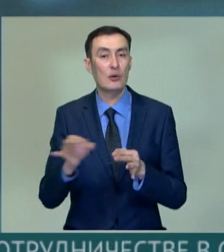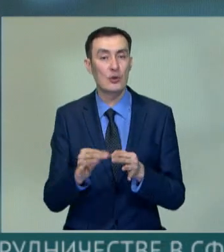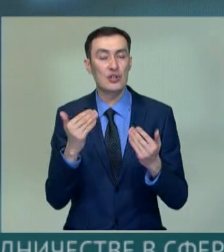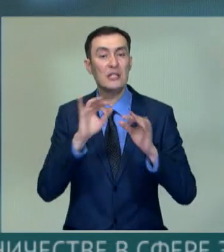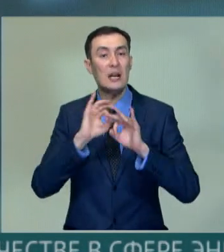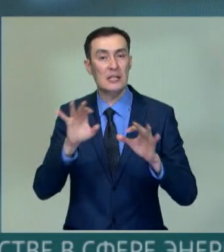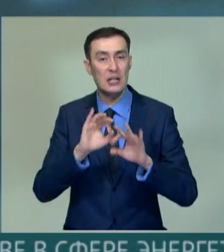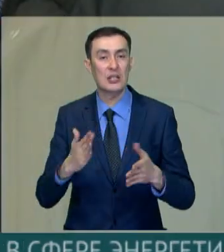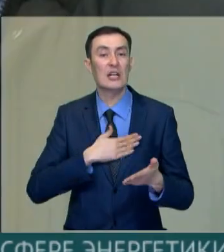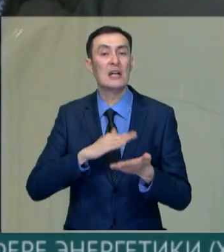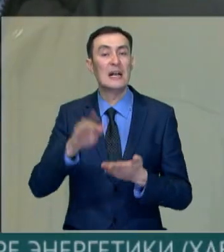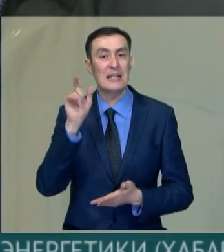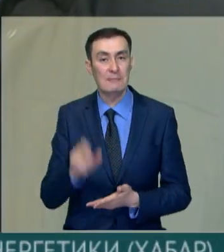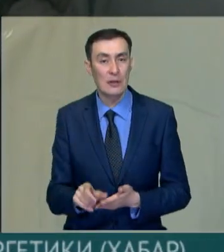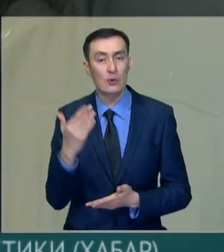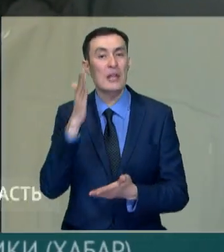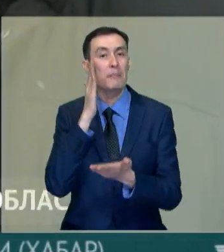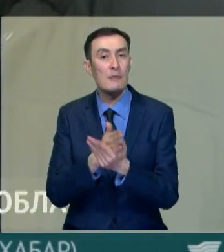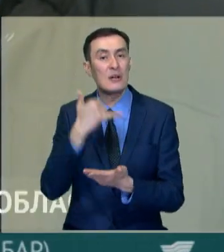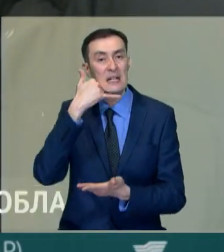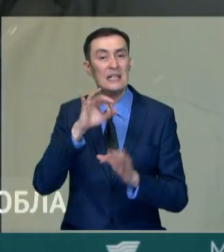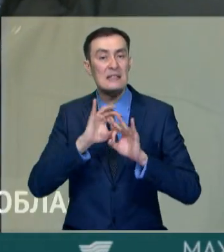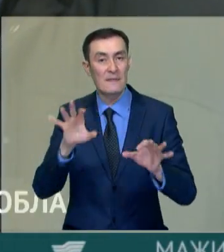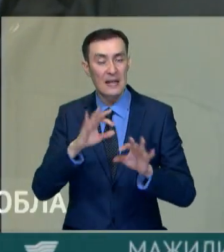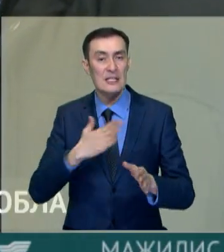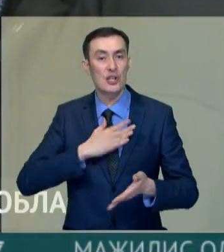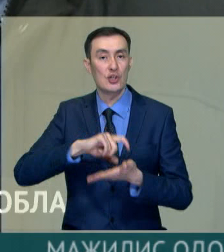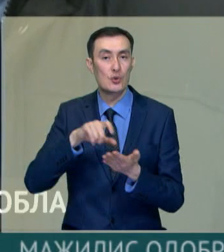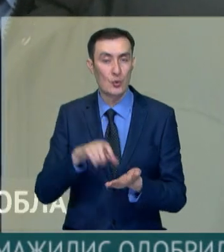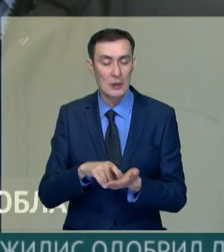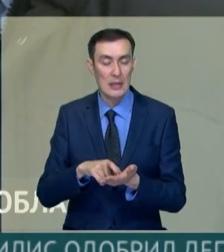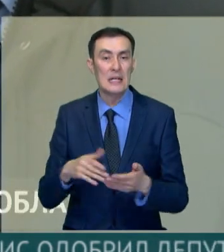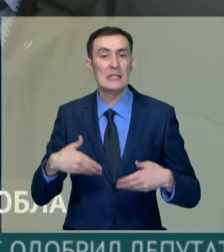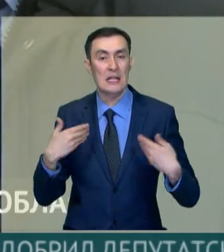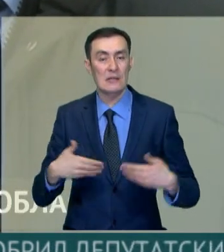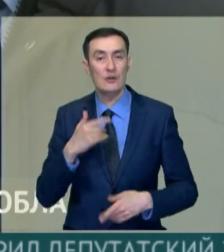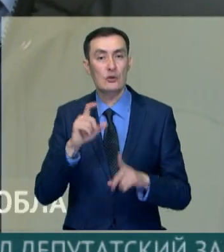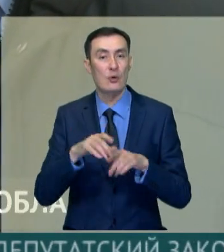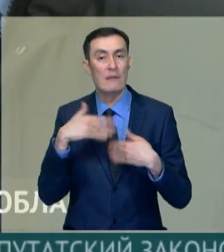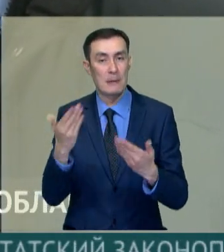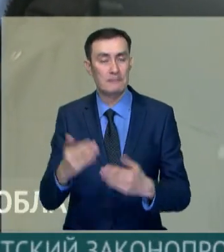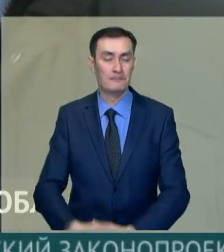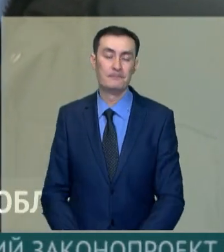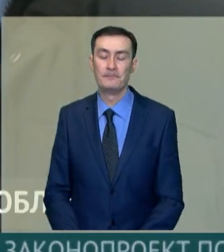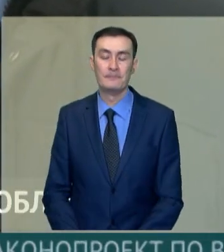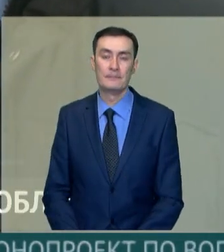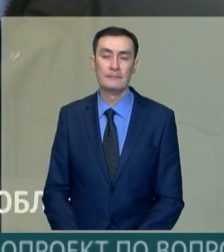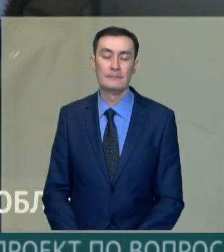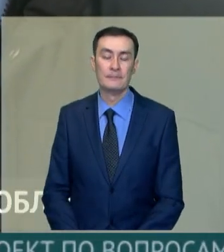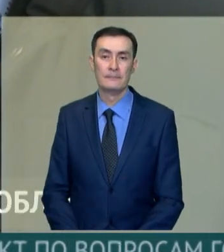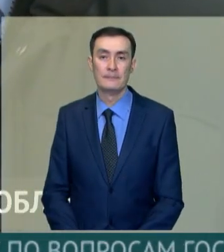готов сообщить Алибек Байшуленов. Он на прямой связи со студией. Алибек, добрый день. Передаю слово вам.